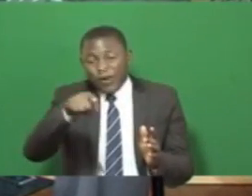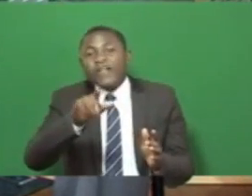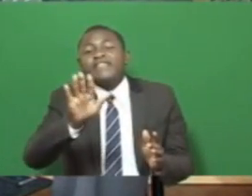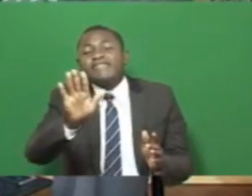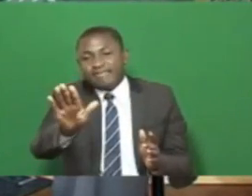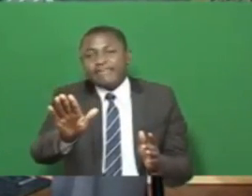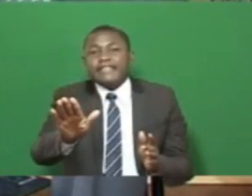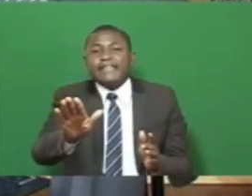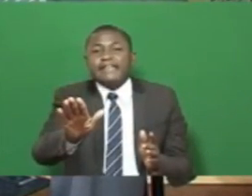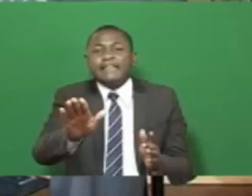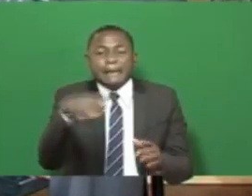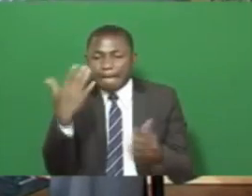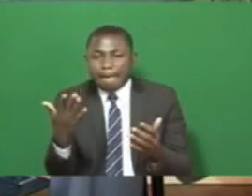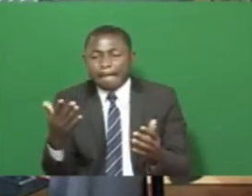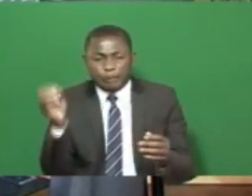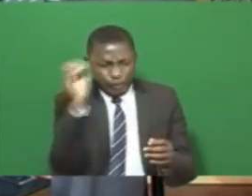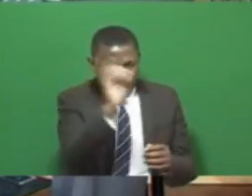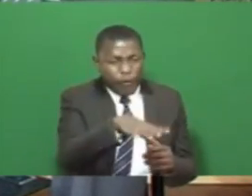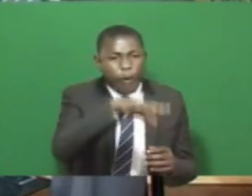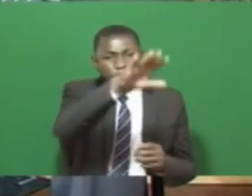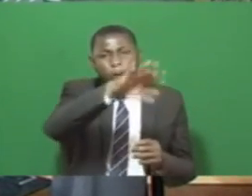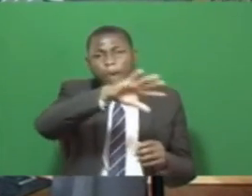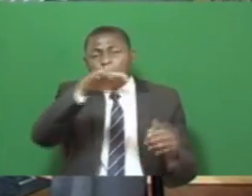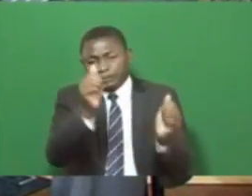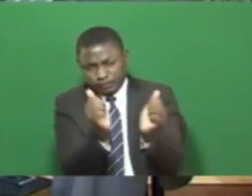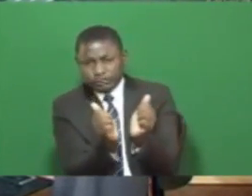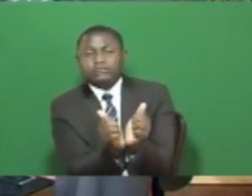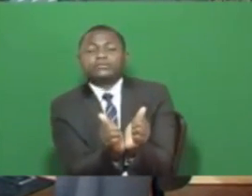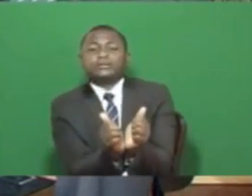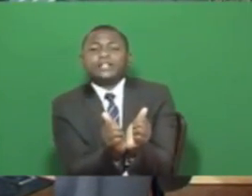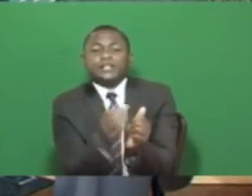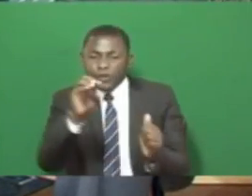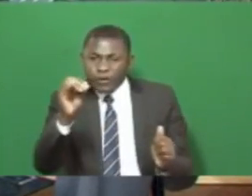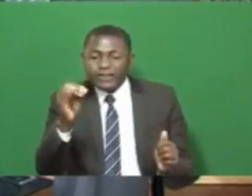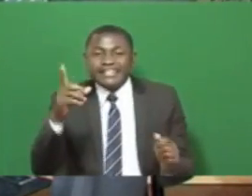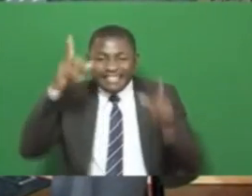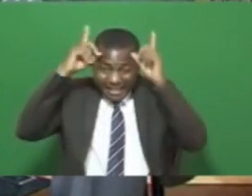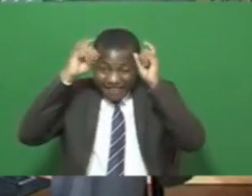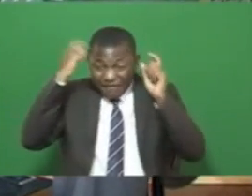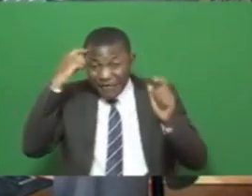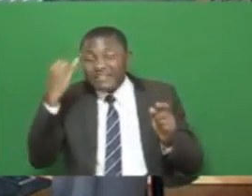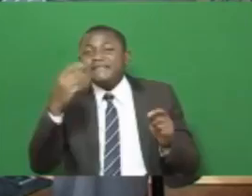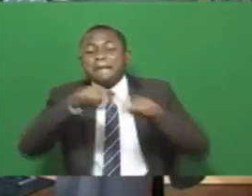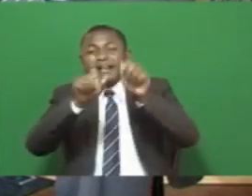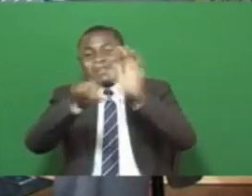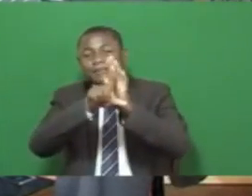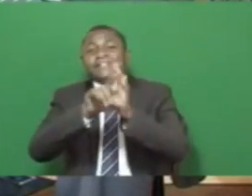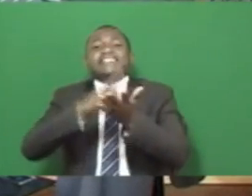pane kwavanokuendesa. Saka iye anotozviziva nai Satani kuti tikatyora hatiende kuchaenda